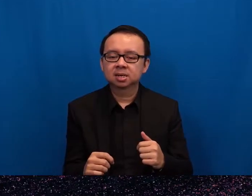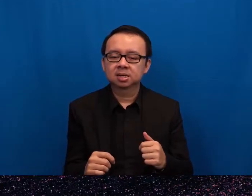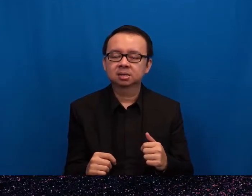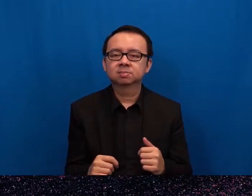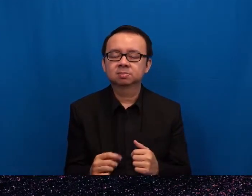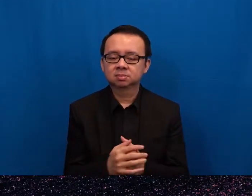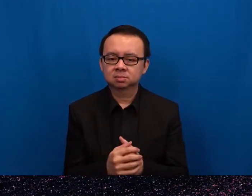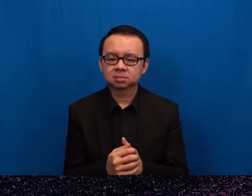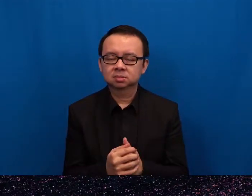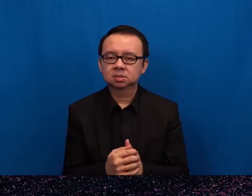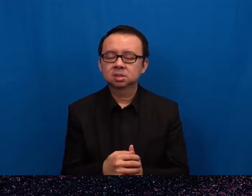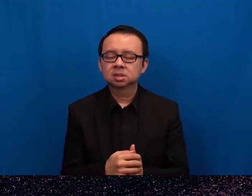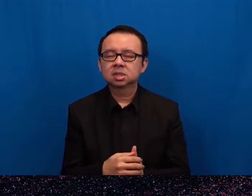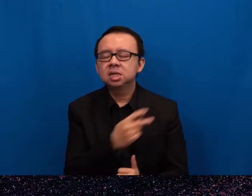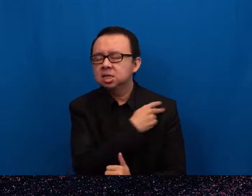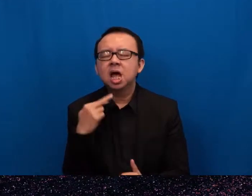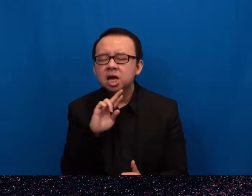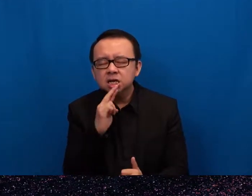kita rindu itu terjadi.